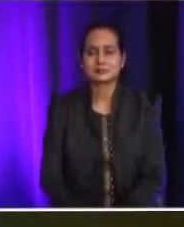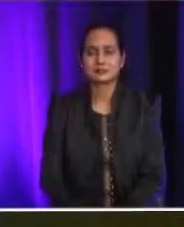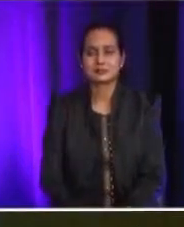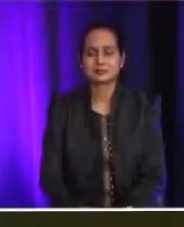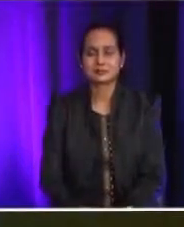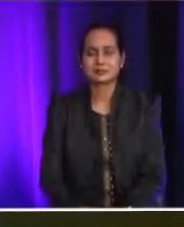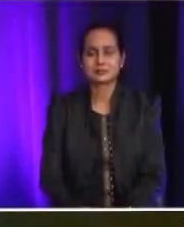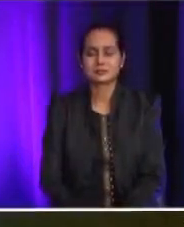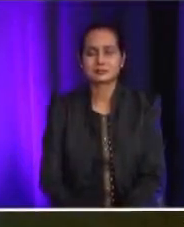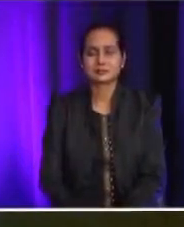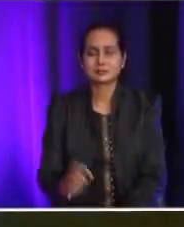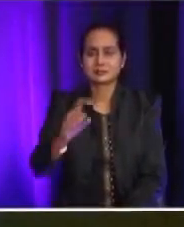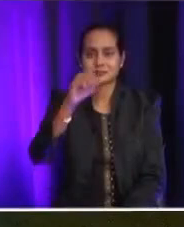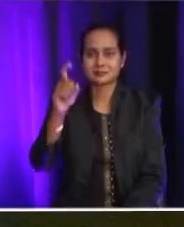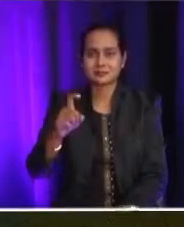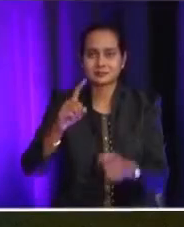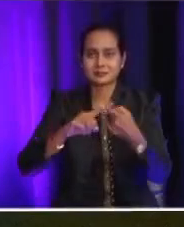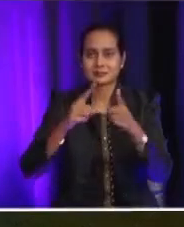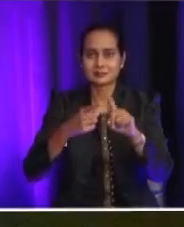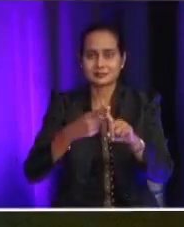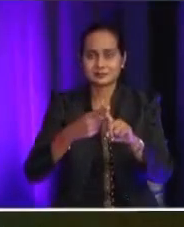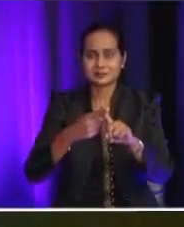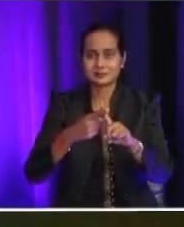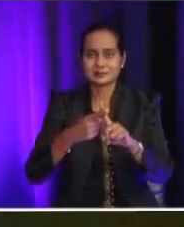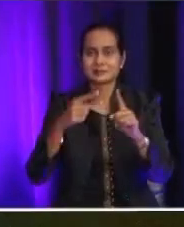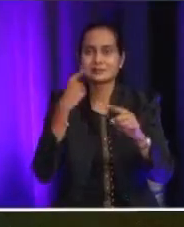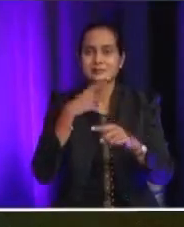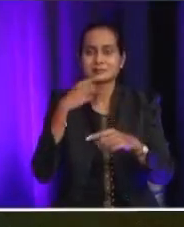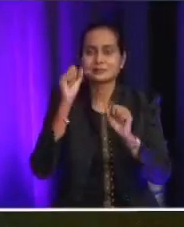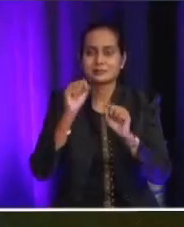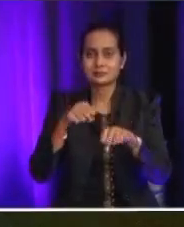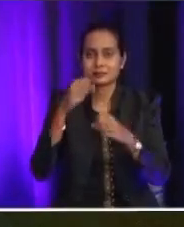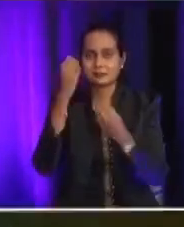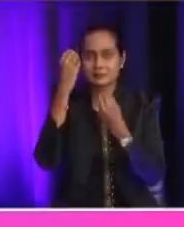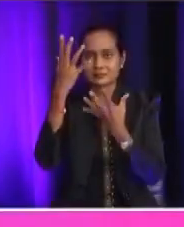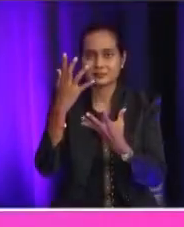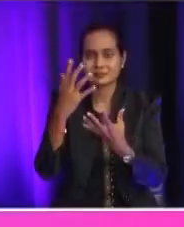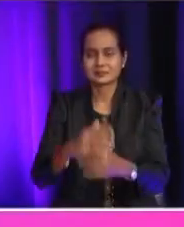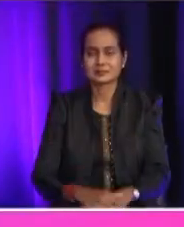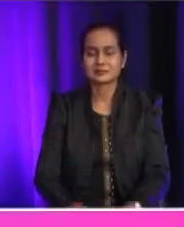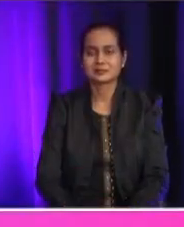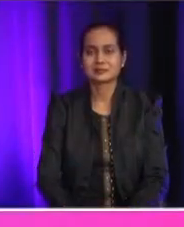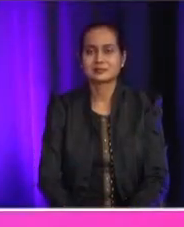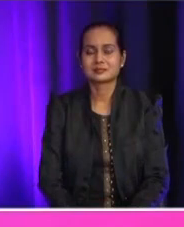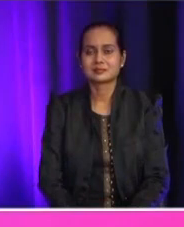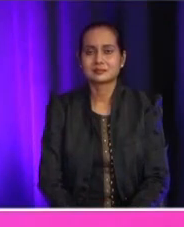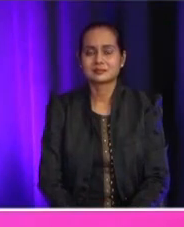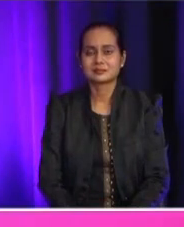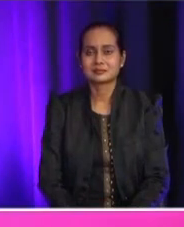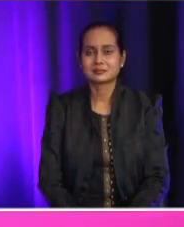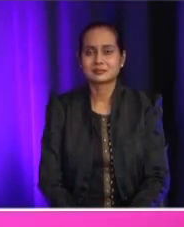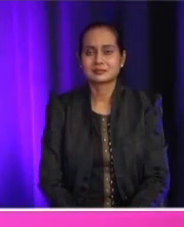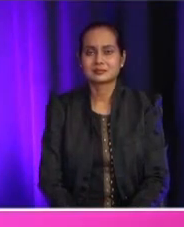siapa yang nak bagi pandangan tentang dekat membaca kemasaan. Okay. Tengok Nadira dah tak sabar dah angkat-angkat tangan dah. Ha,